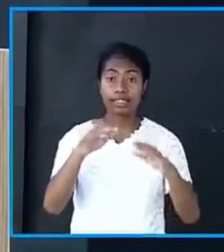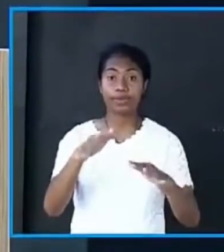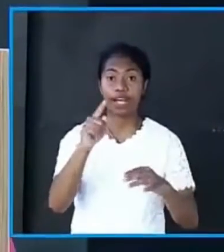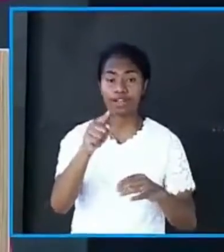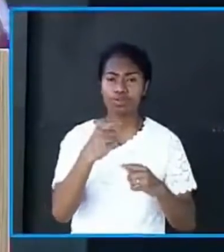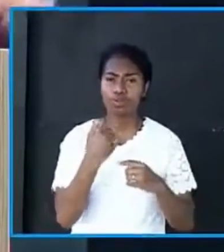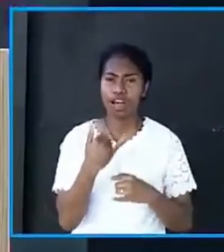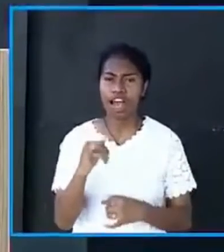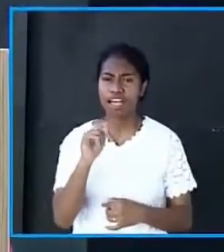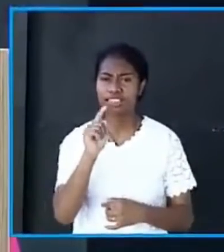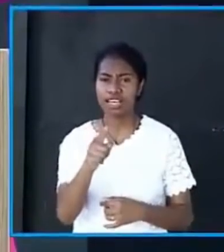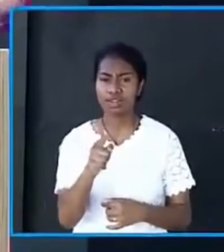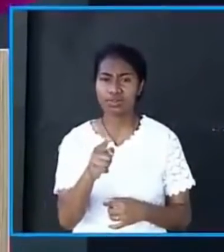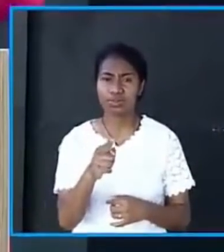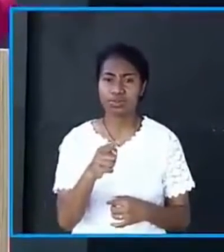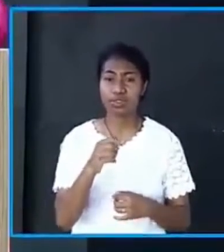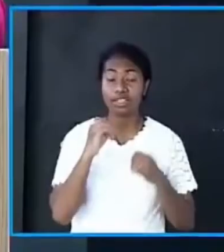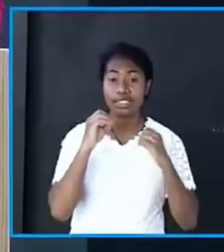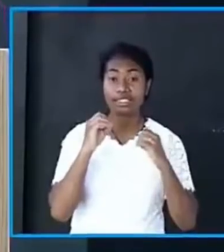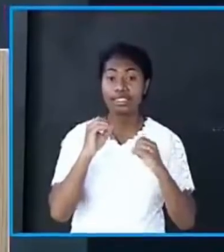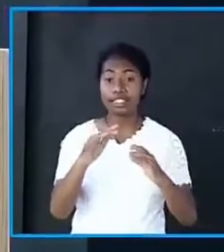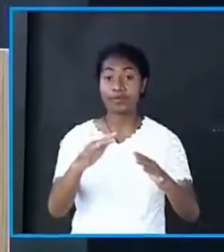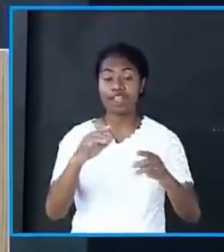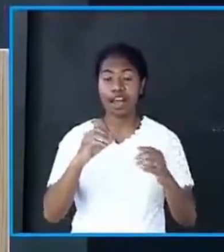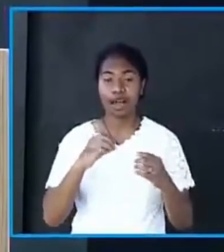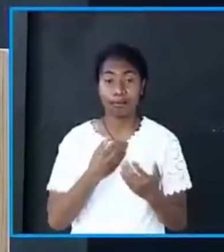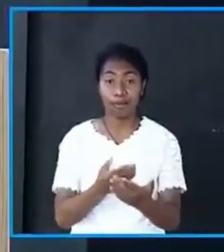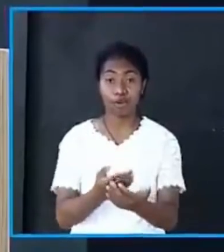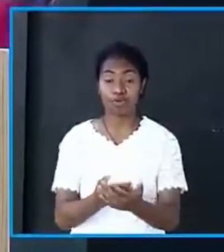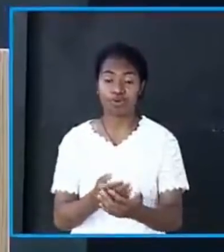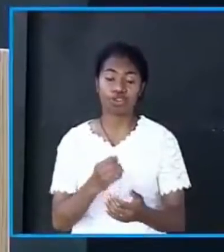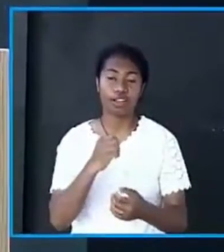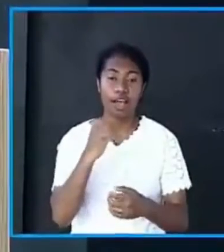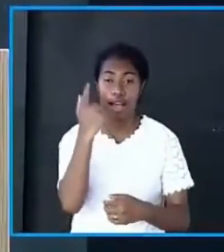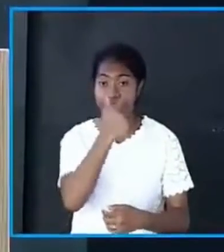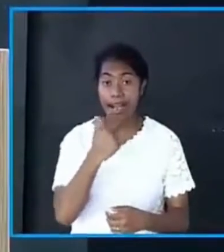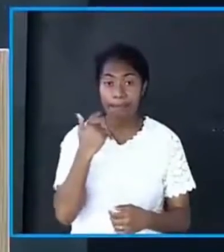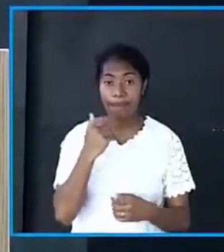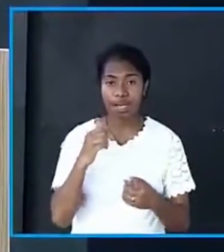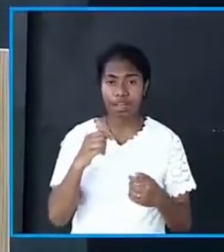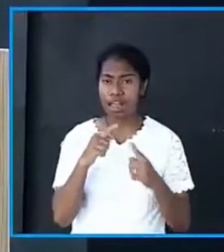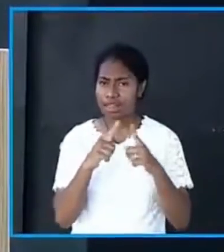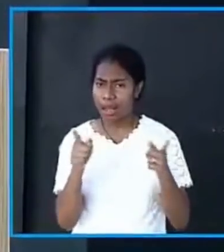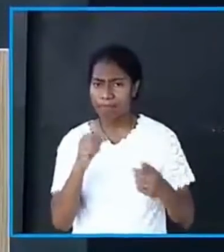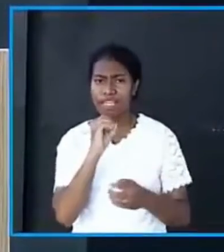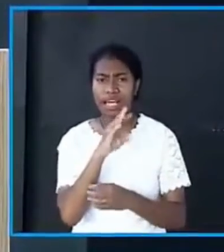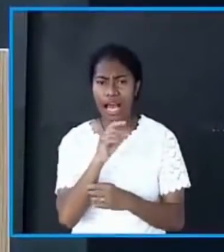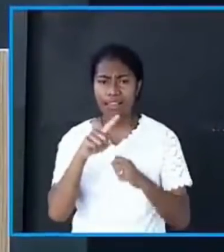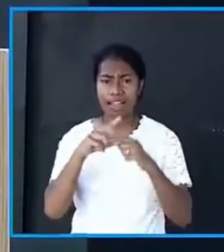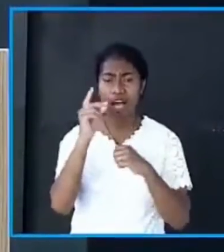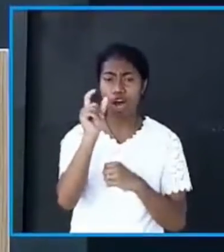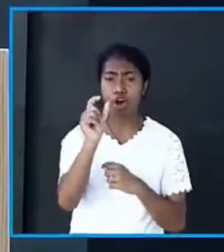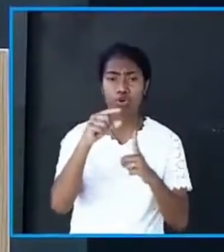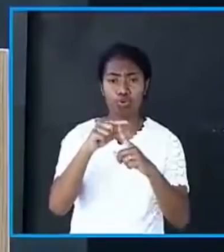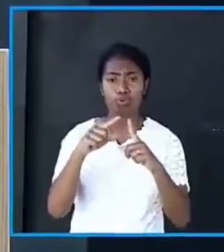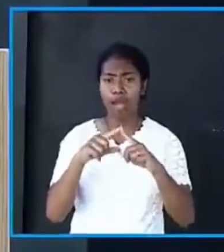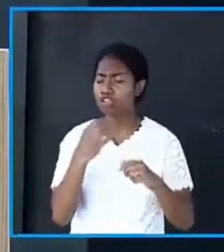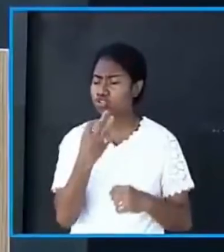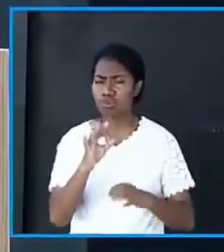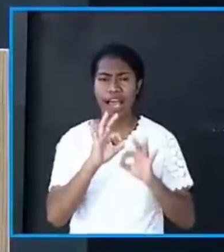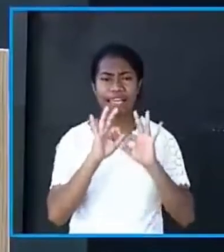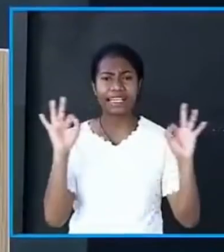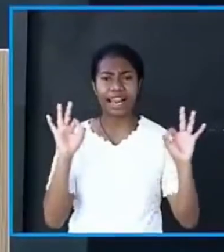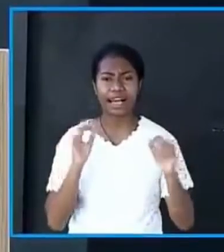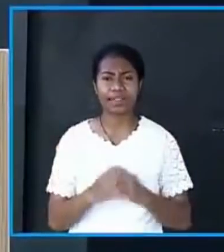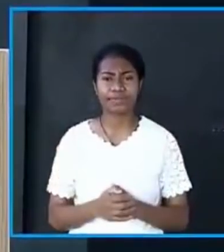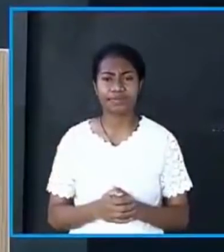dikatakan diciptakan menurut gambar nya rupa sudah tidak ada lalu sampai pada